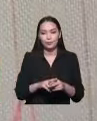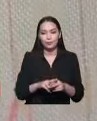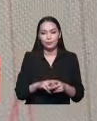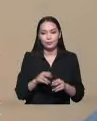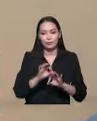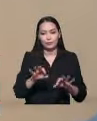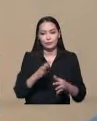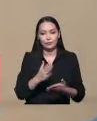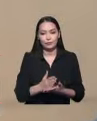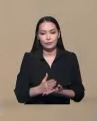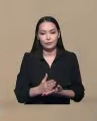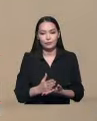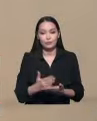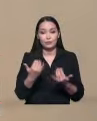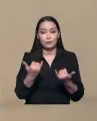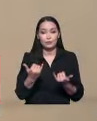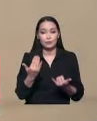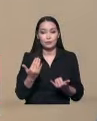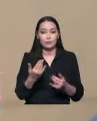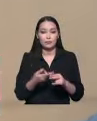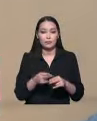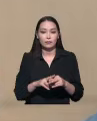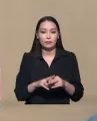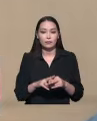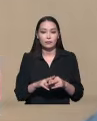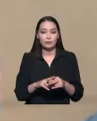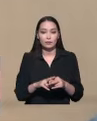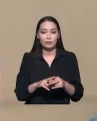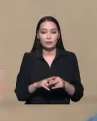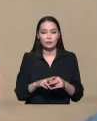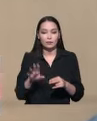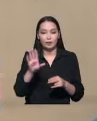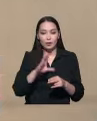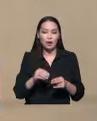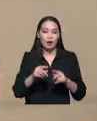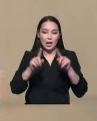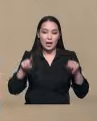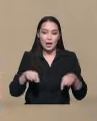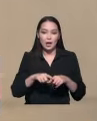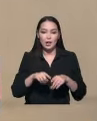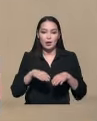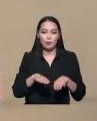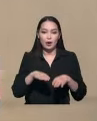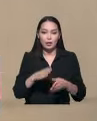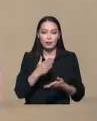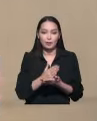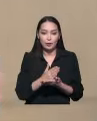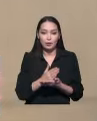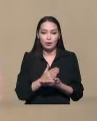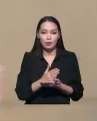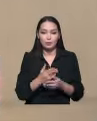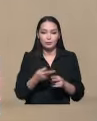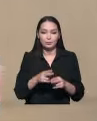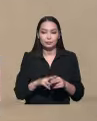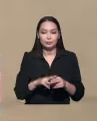керек. 2,5% ауыл аманаты бойынша кредит берілейін деп жатыр. Соған бизнесін алып, ұсынуға болады бұл